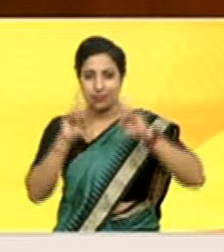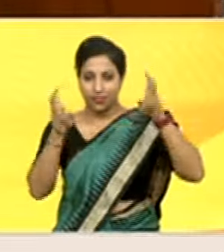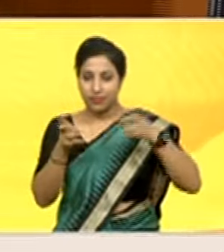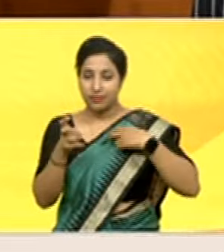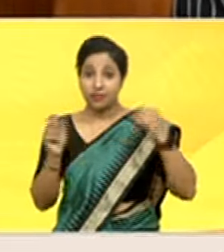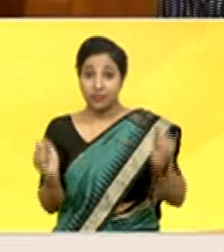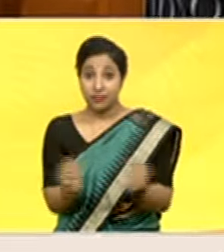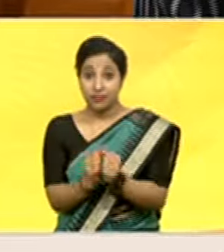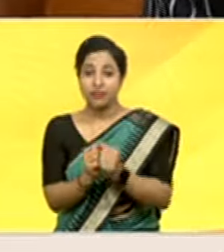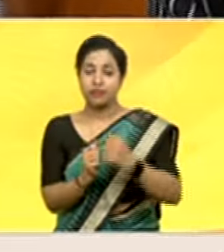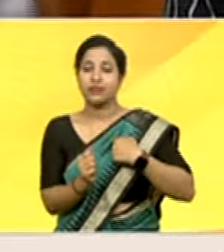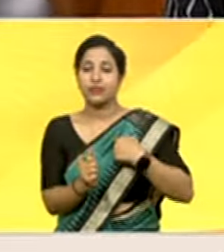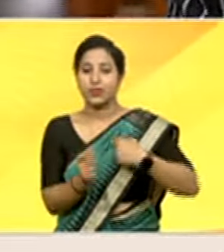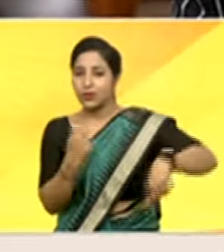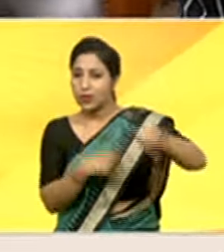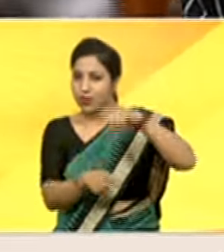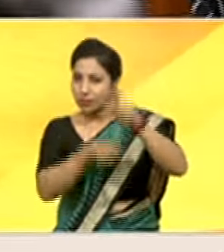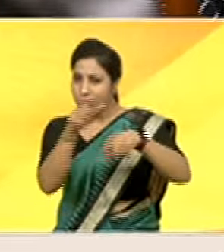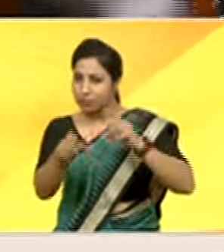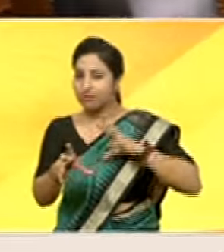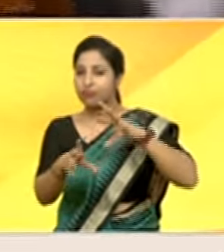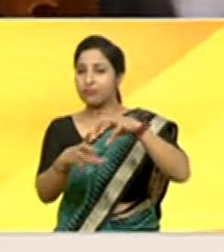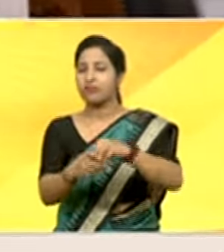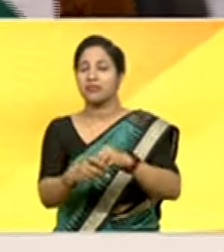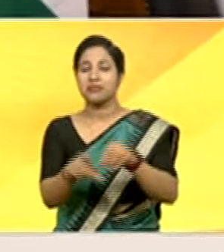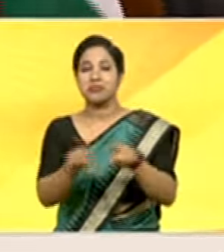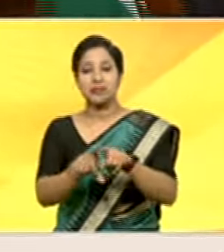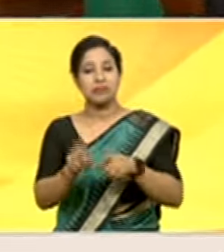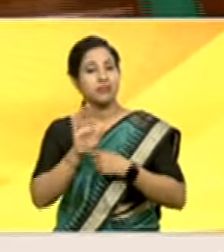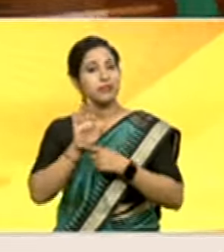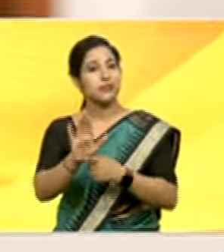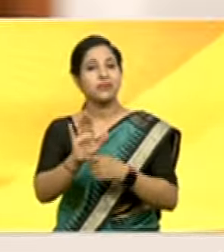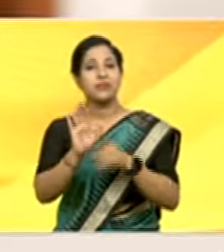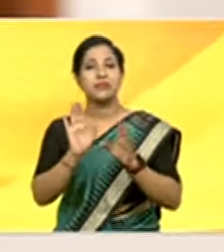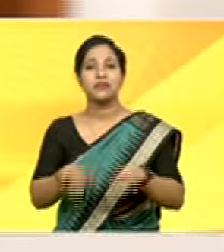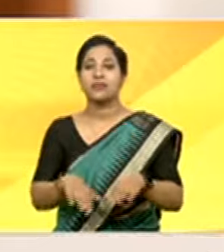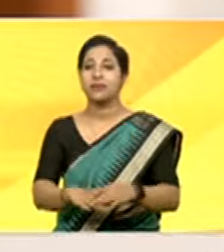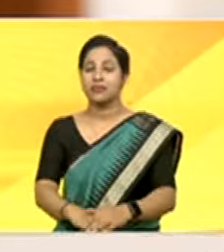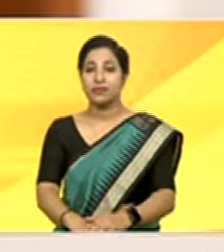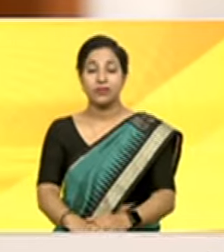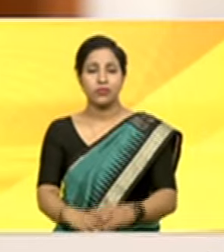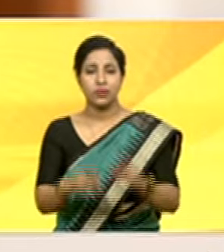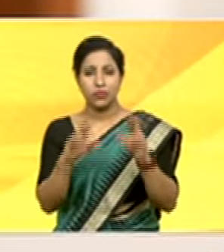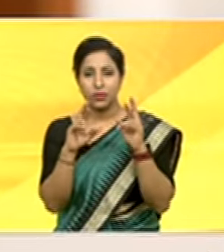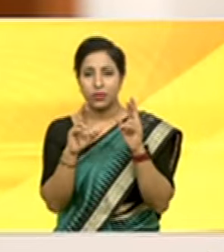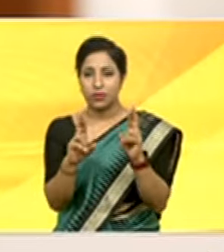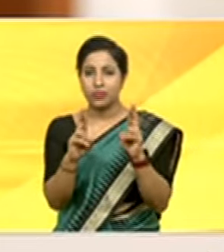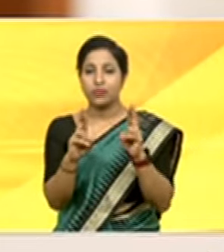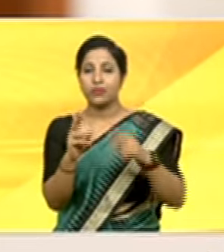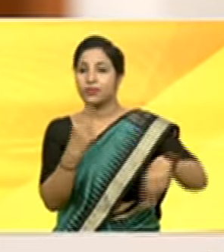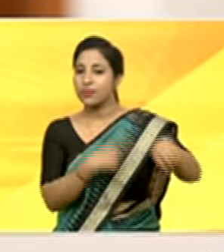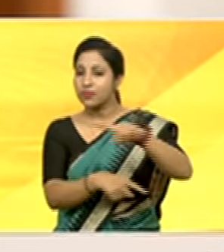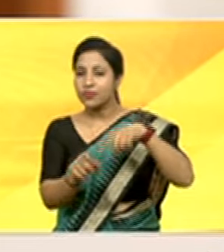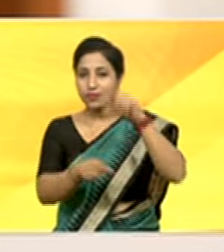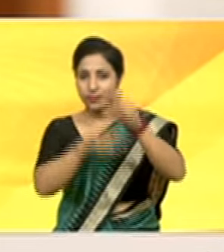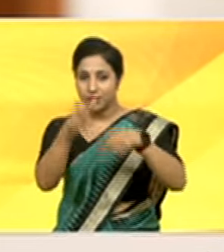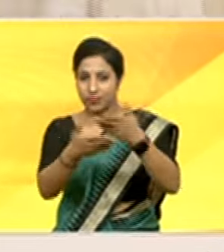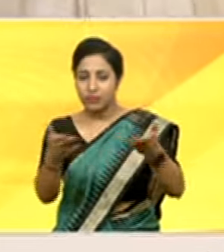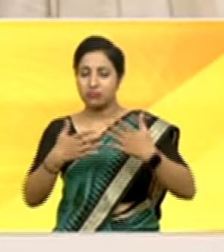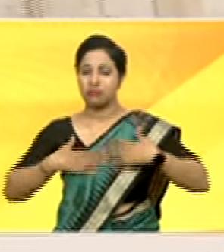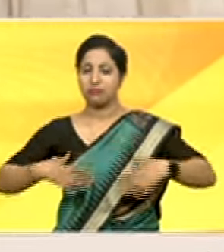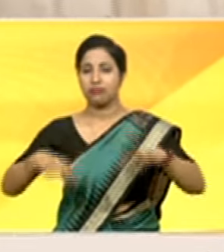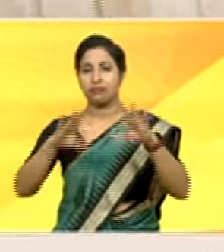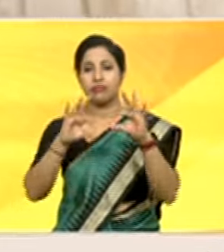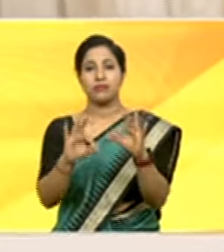साथ मैं आपके बीच फिर हाजिर हूँ उम्मीद है आप सब अच्छे